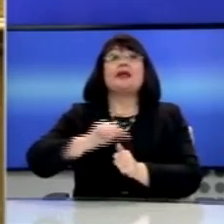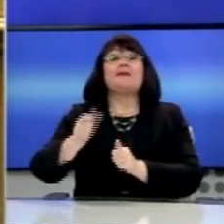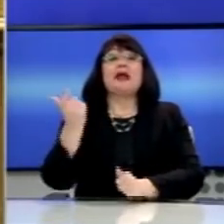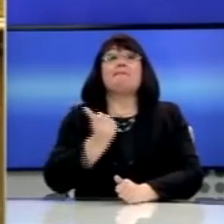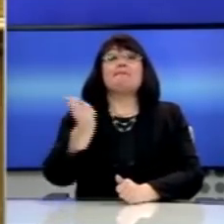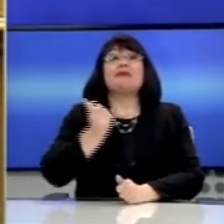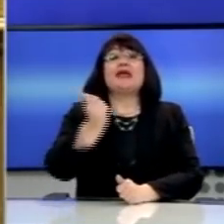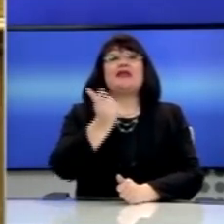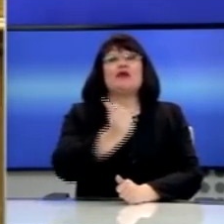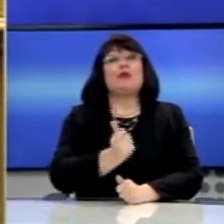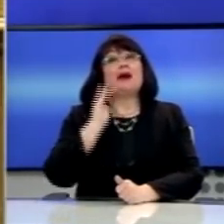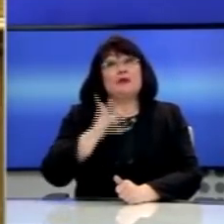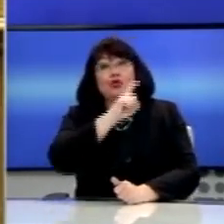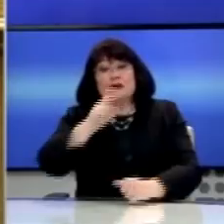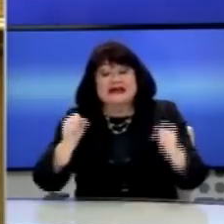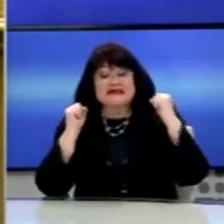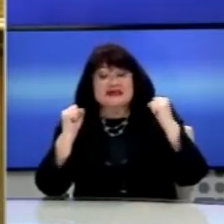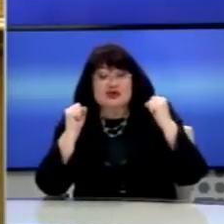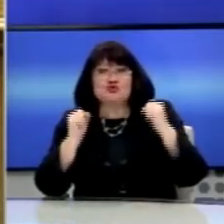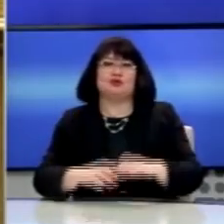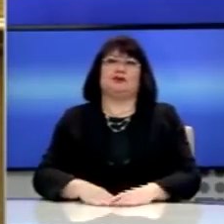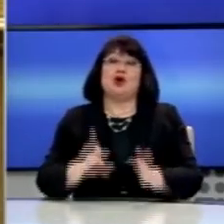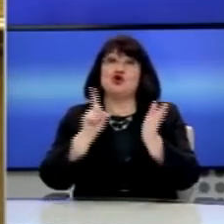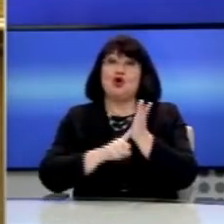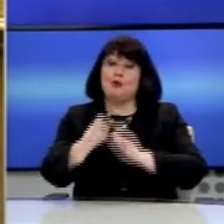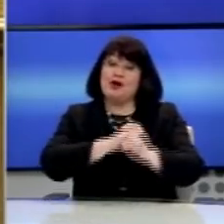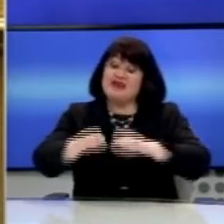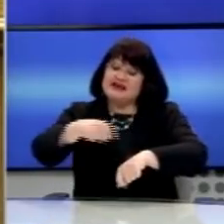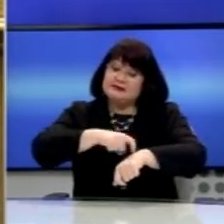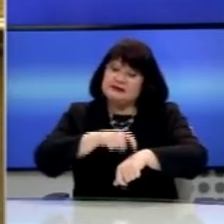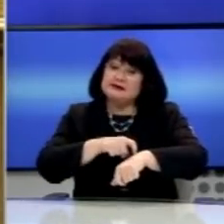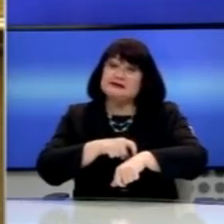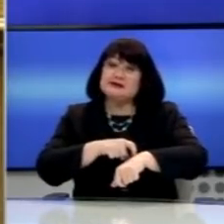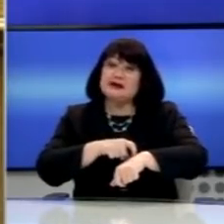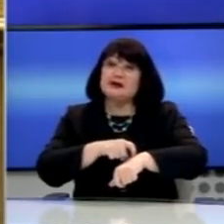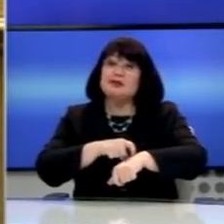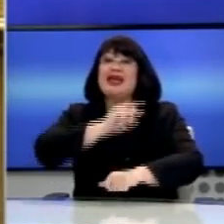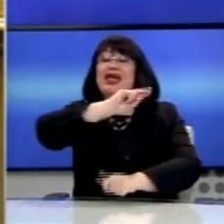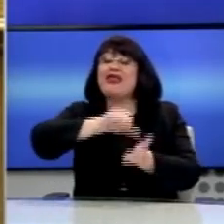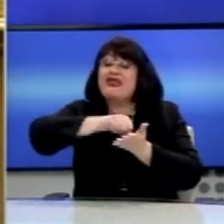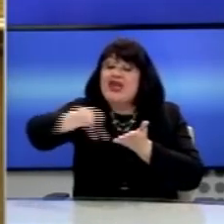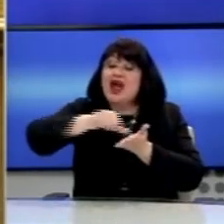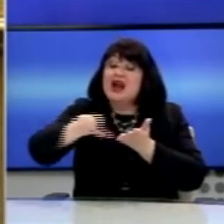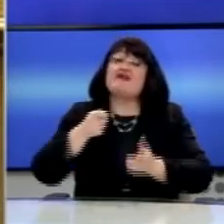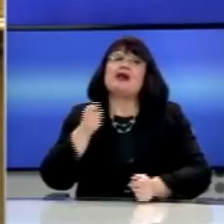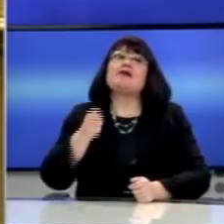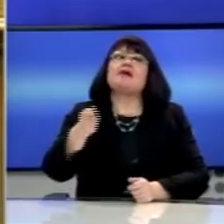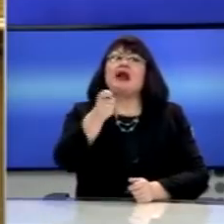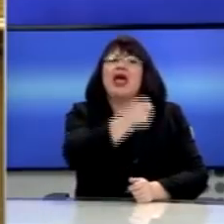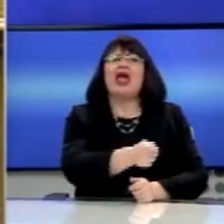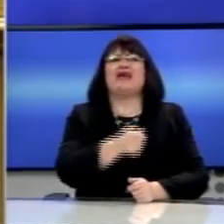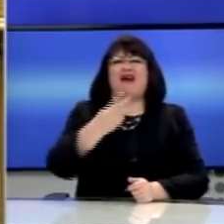επίδομα ικανό να επιβιώσουν. Να νομοθετηθεί εδώ και τώρα γενναία διαγραφή χρεών,